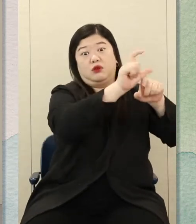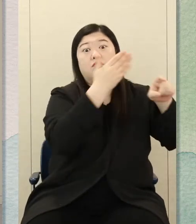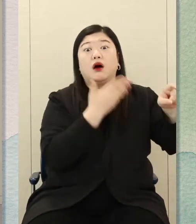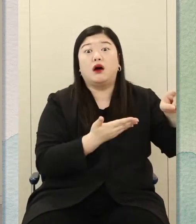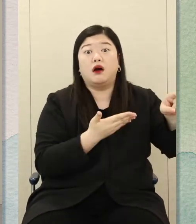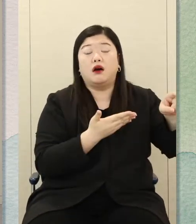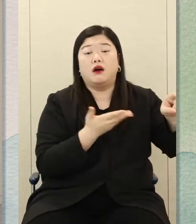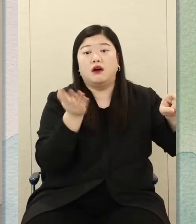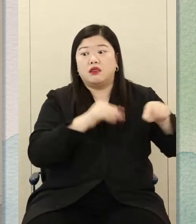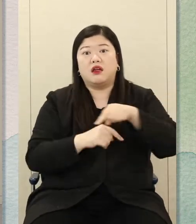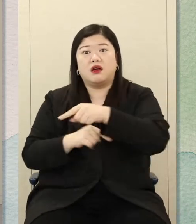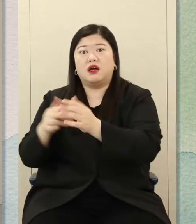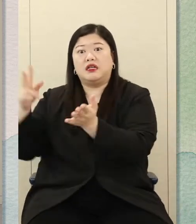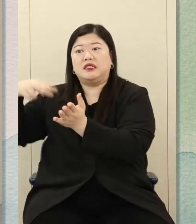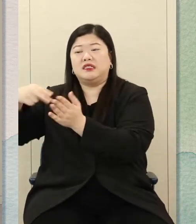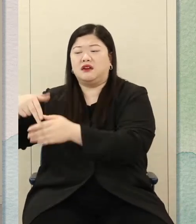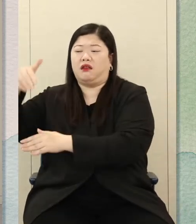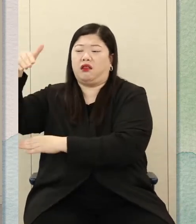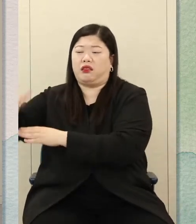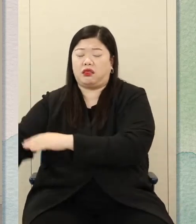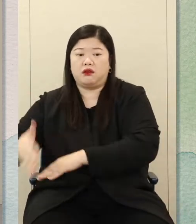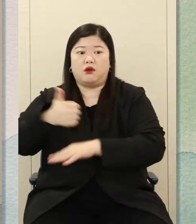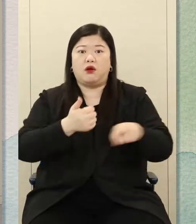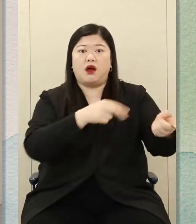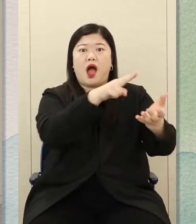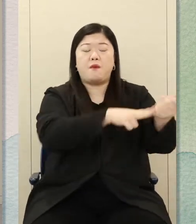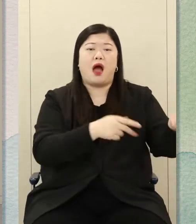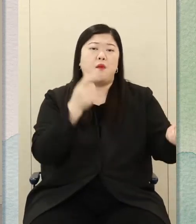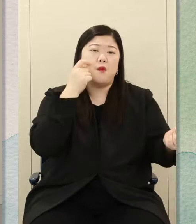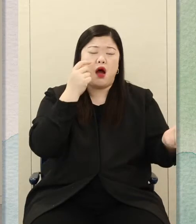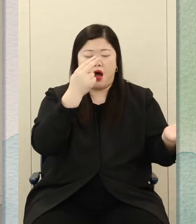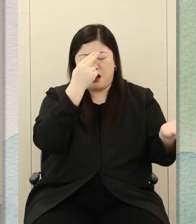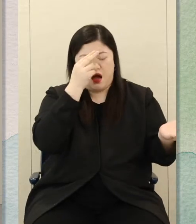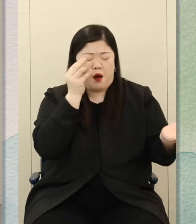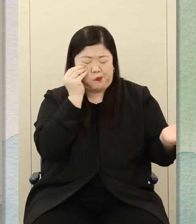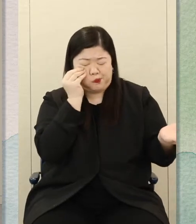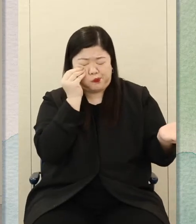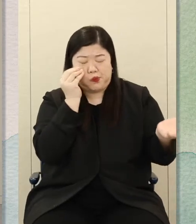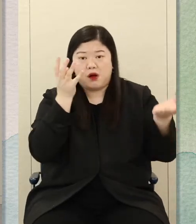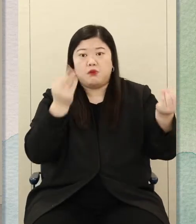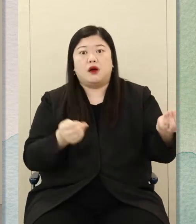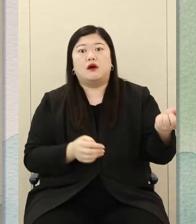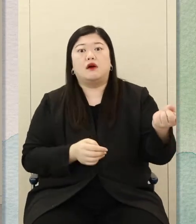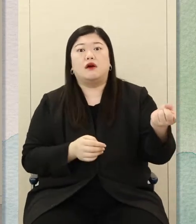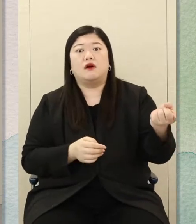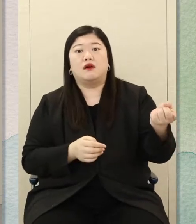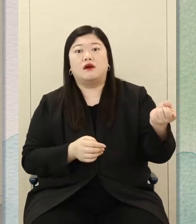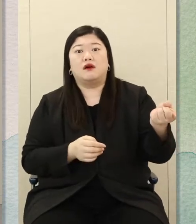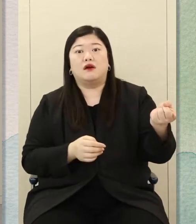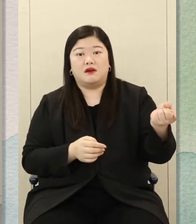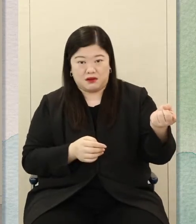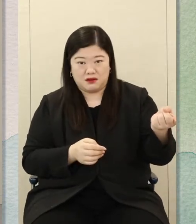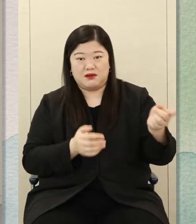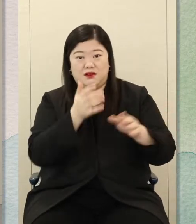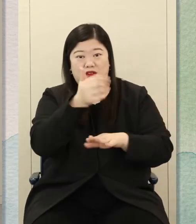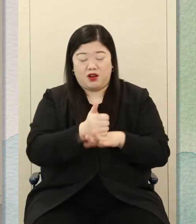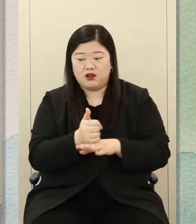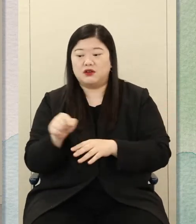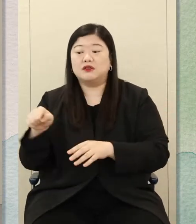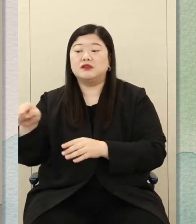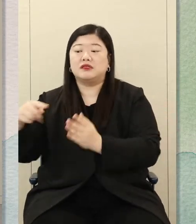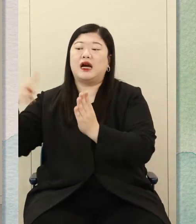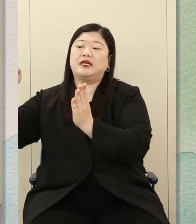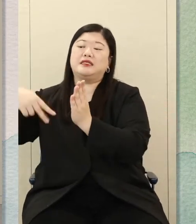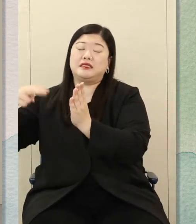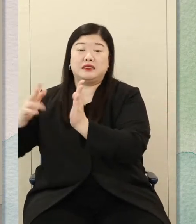있고 그때그때 말초적인 욕구에 호소하는, 예, 그런 책들은 자꾸 점점점 늘어나게 되고, 진지하고 사회를 고민하고